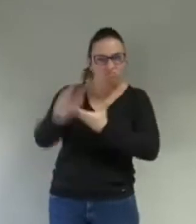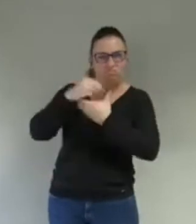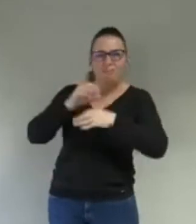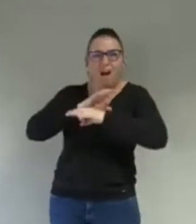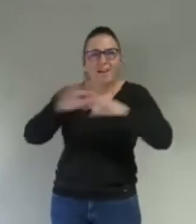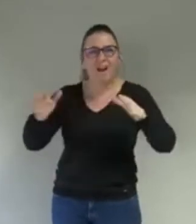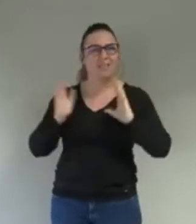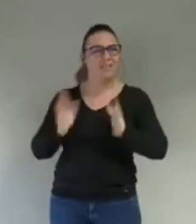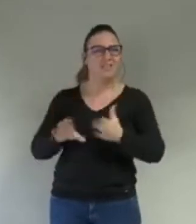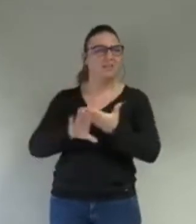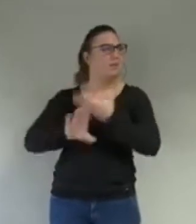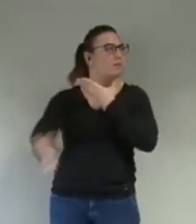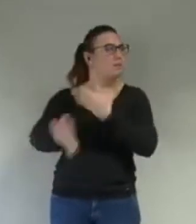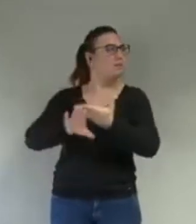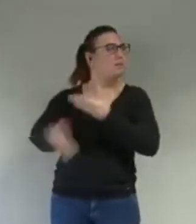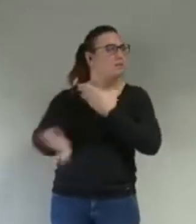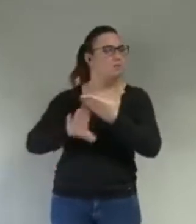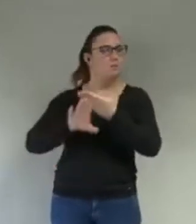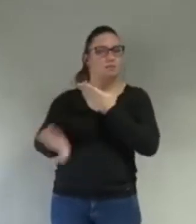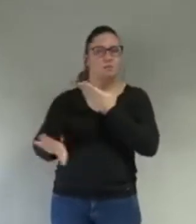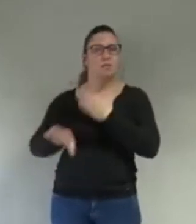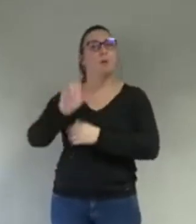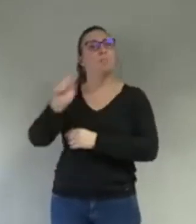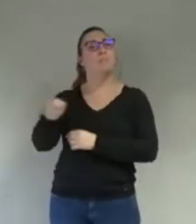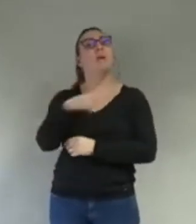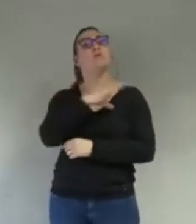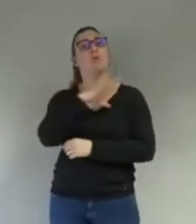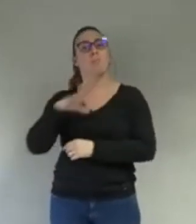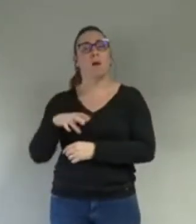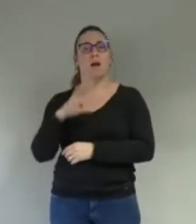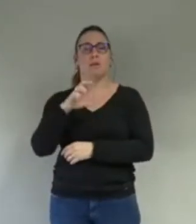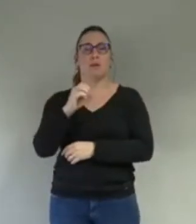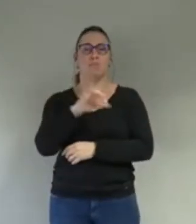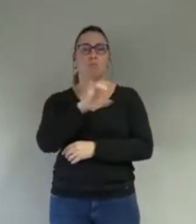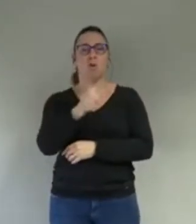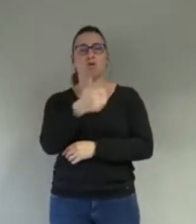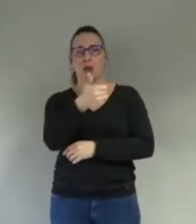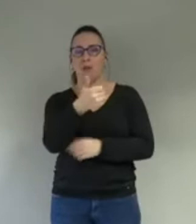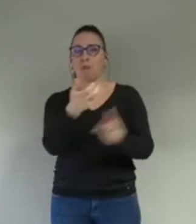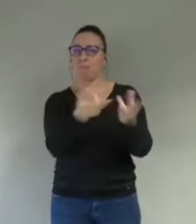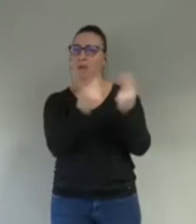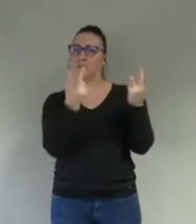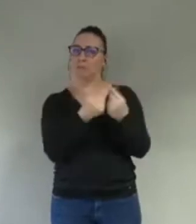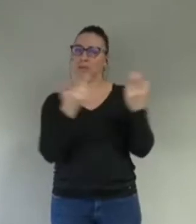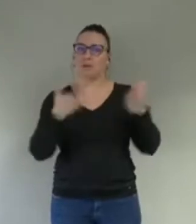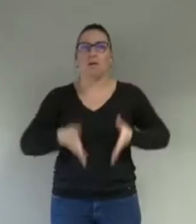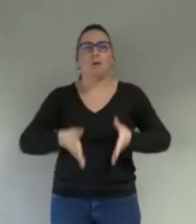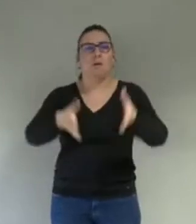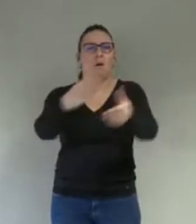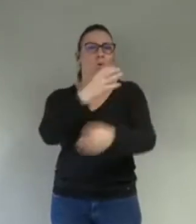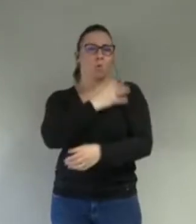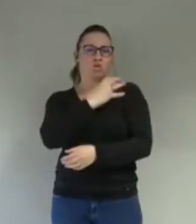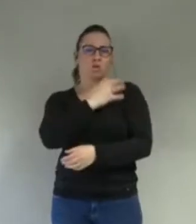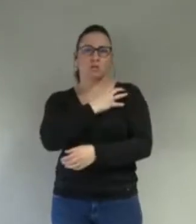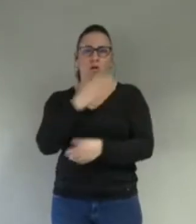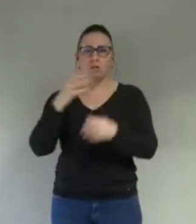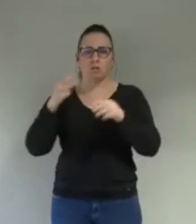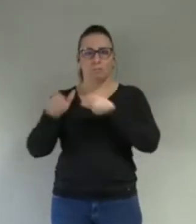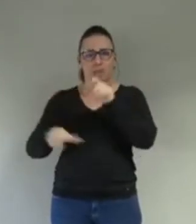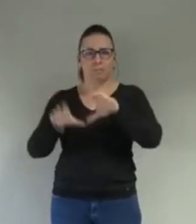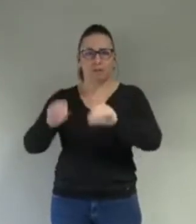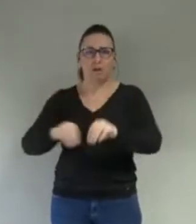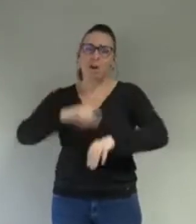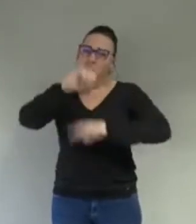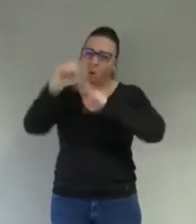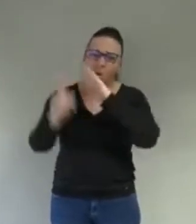vos décisions. Même si Anne Roche a déjà évoqué le problème, avenue de Washington, les habitants relancent une